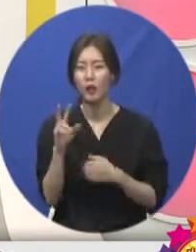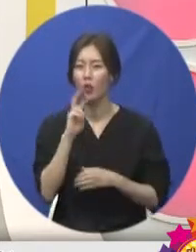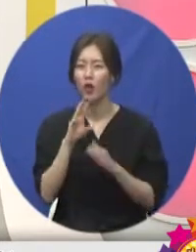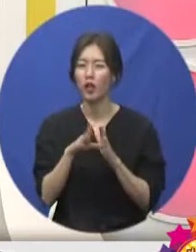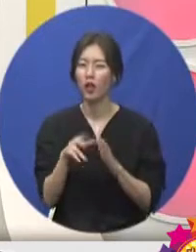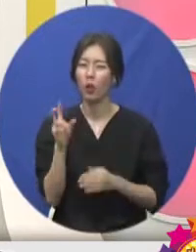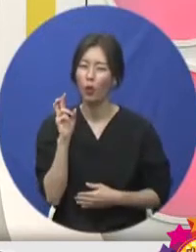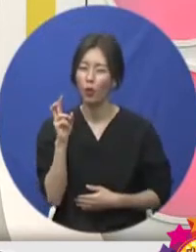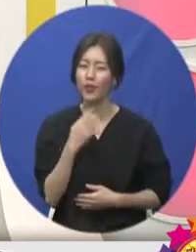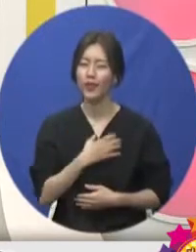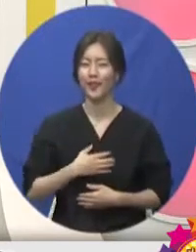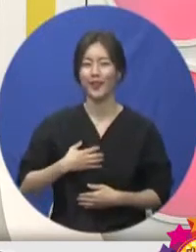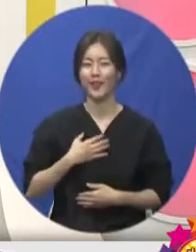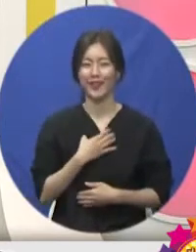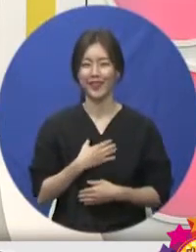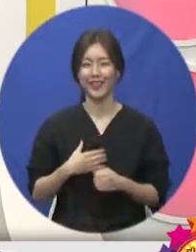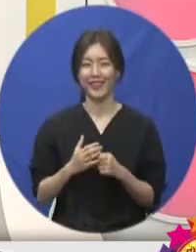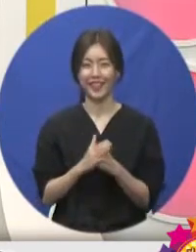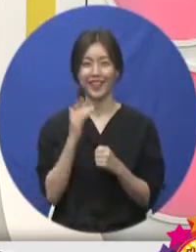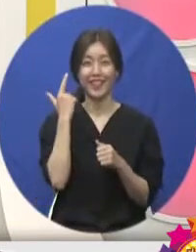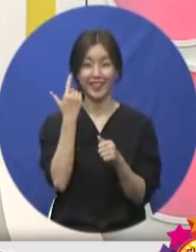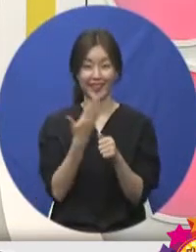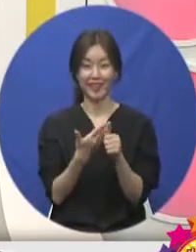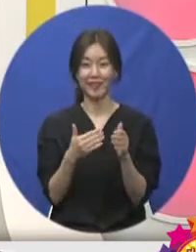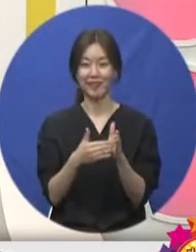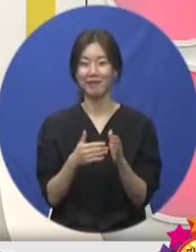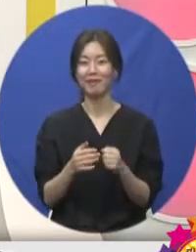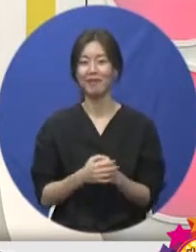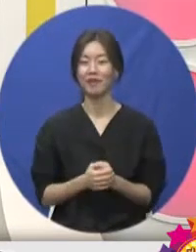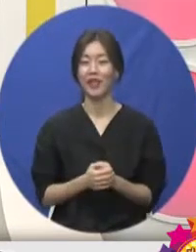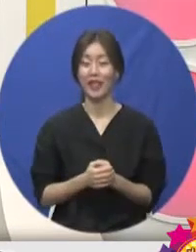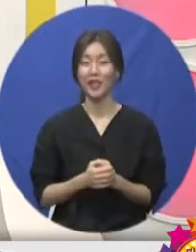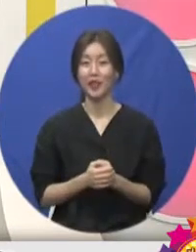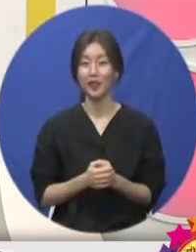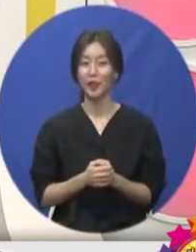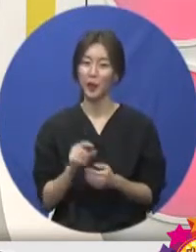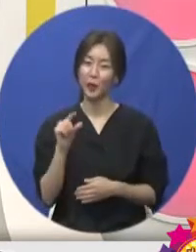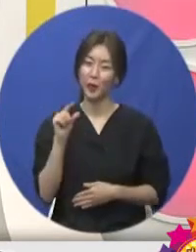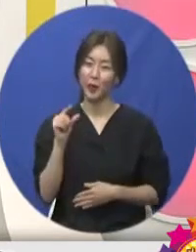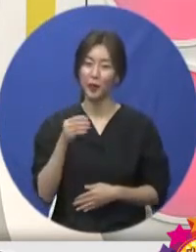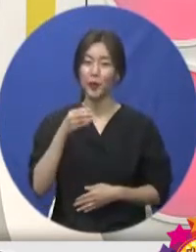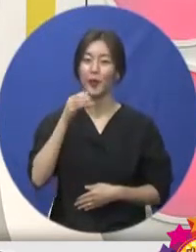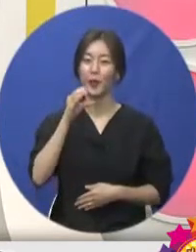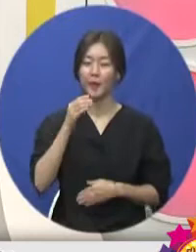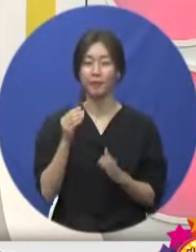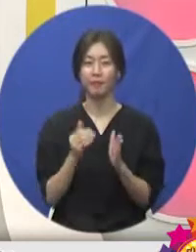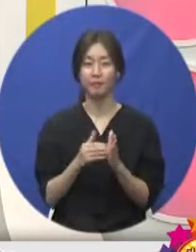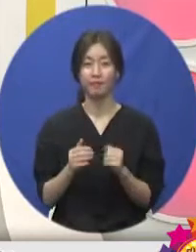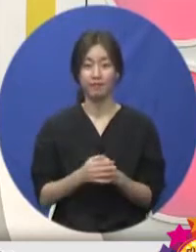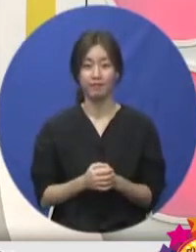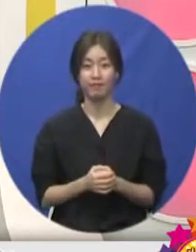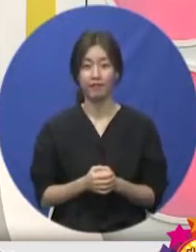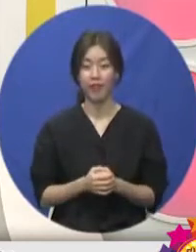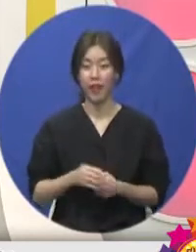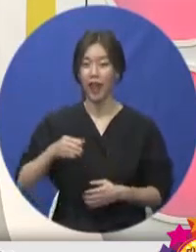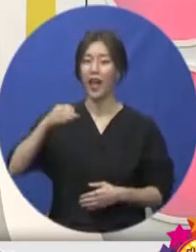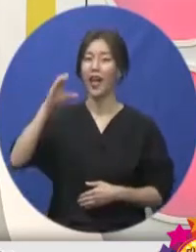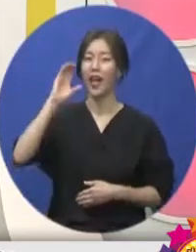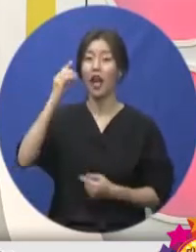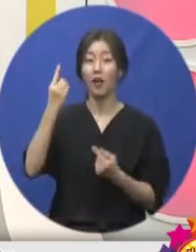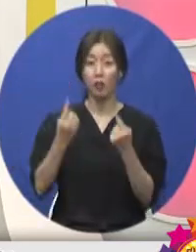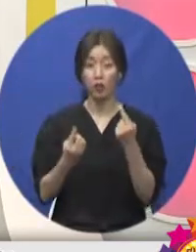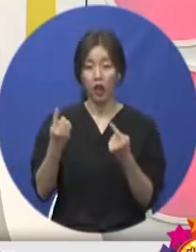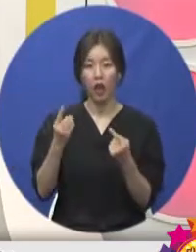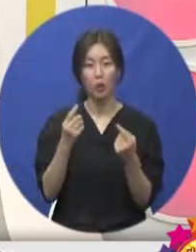또 불편하실까 봐. 예. 네. 아니에요. 조금씩 먹었어요. 네. 오케이. 오케이. 괜찮습니다. 조금씩 자주 드신 게 좋대요. 물을. 한꺼번에